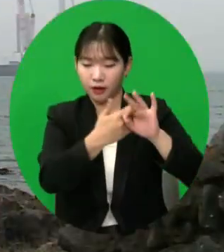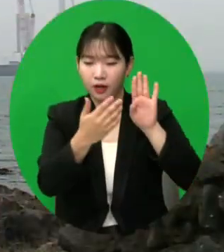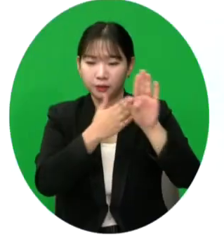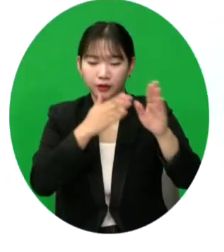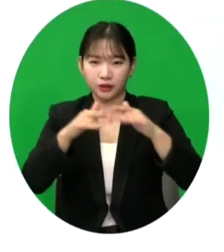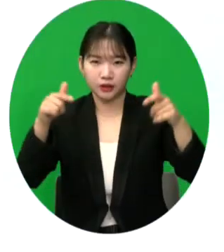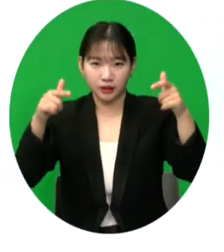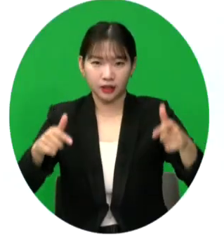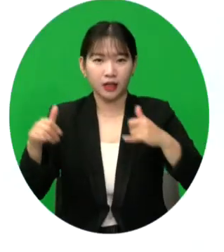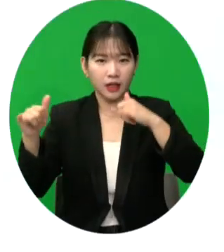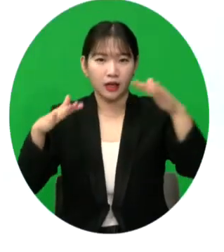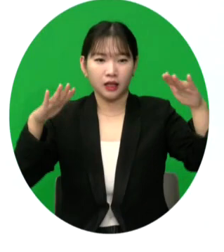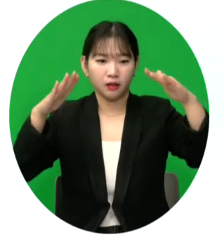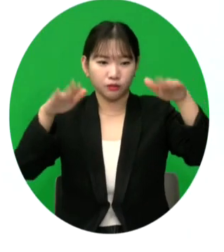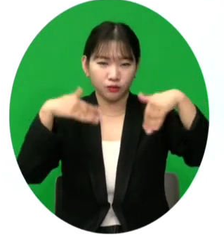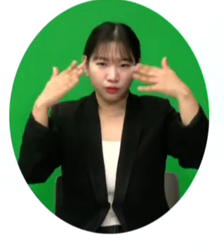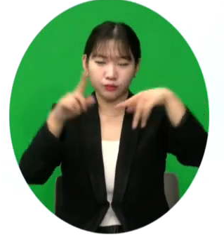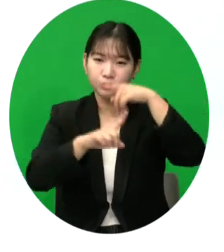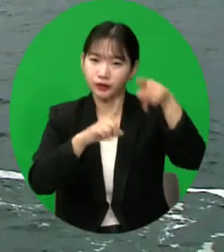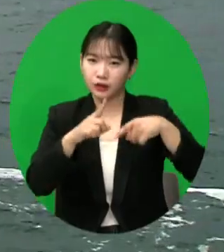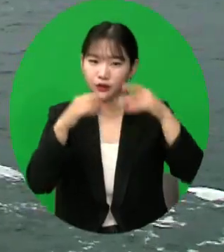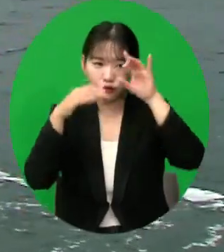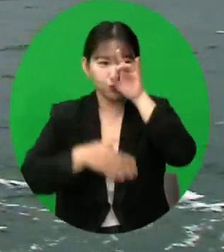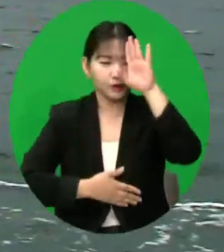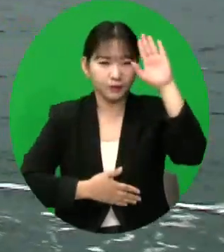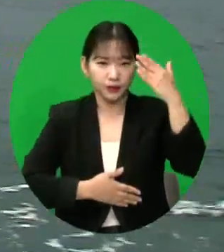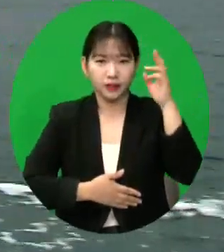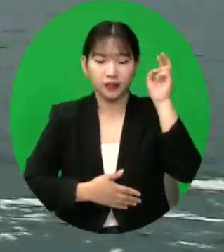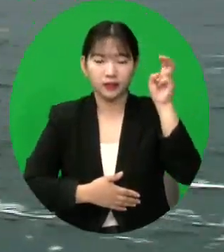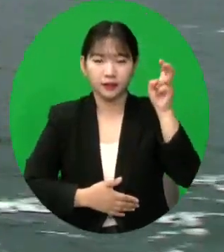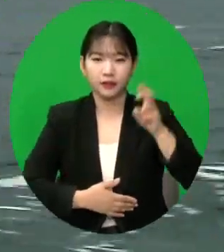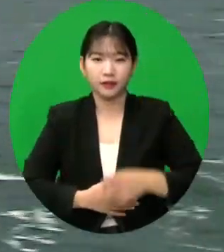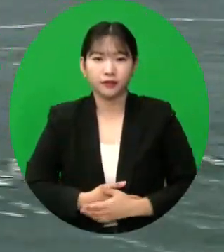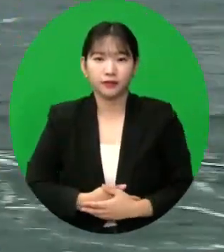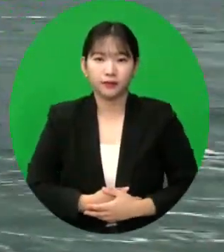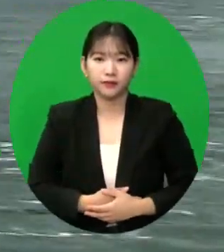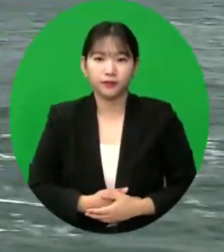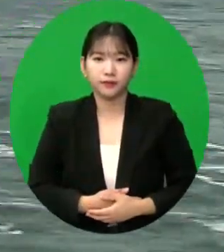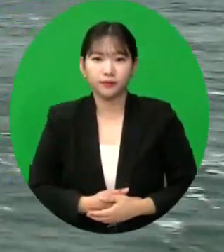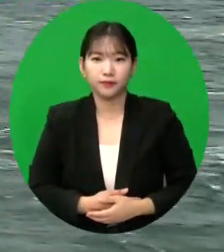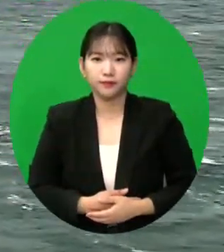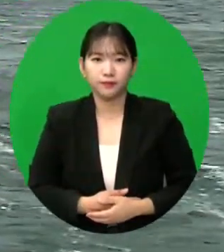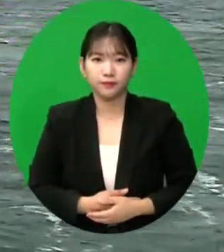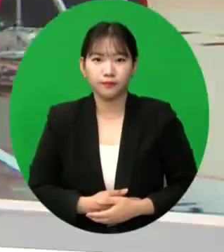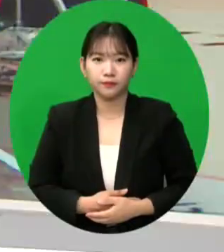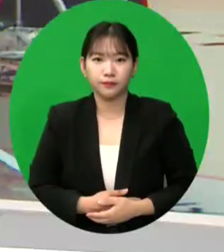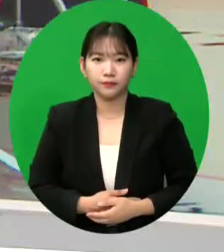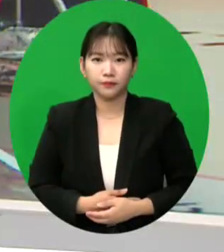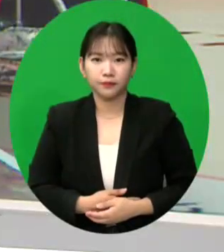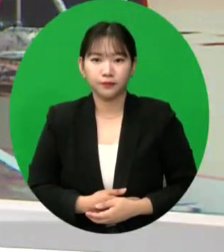전남이 해상풍력 중심지로 자리 잡을 것으로 기대됩니다. MBC 뉴스 박종호입니다.